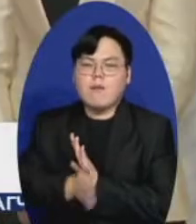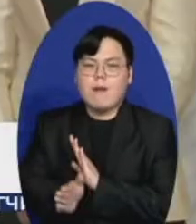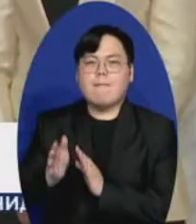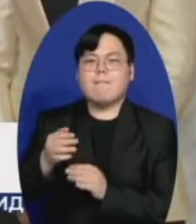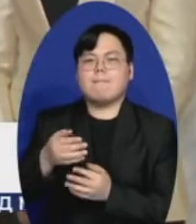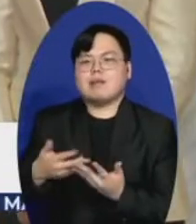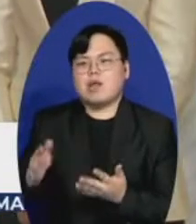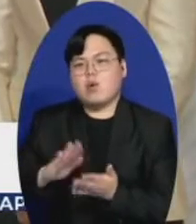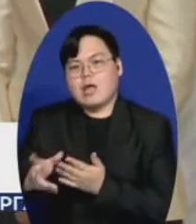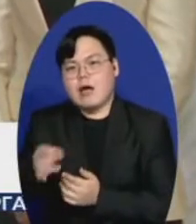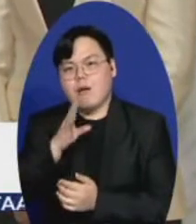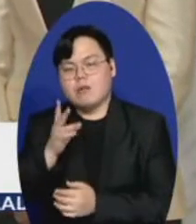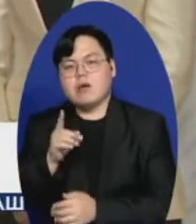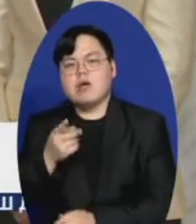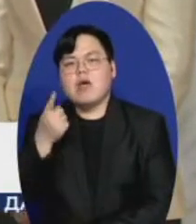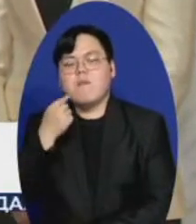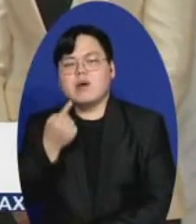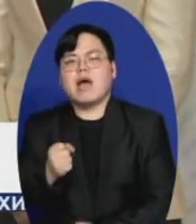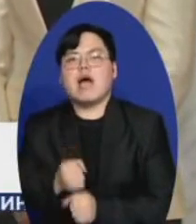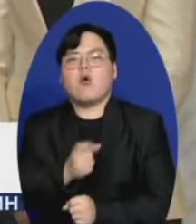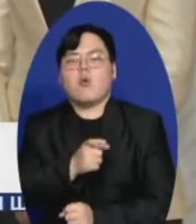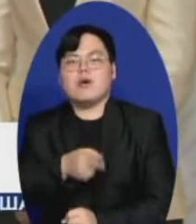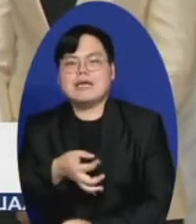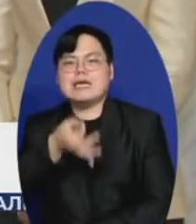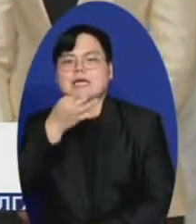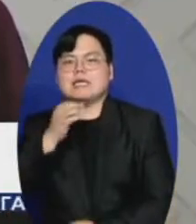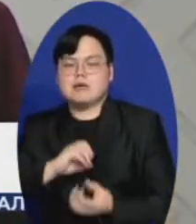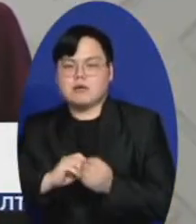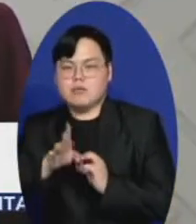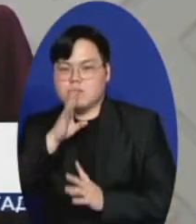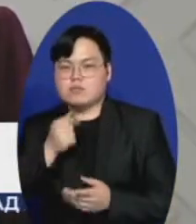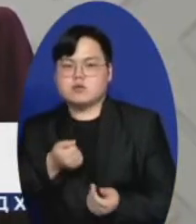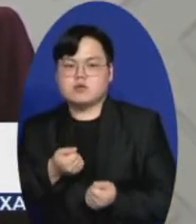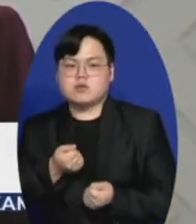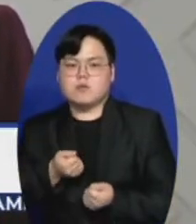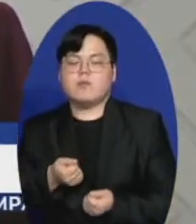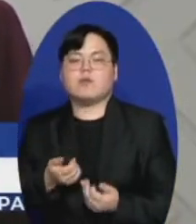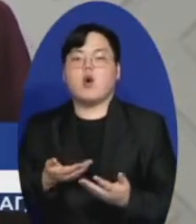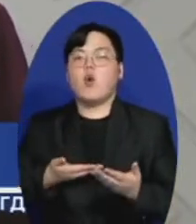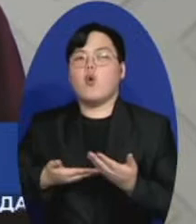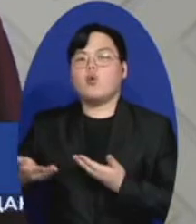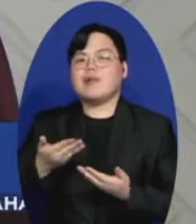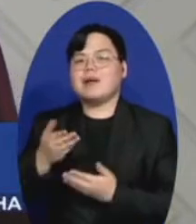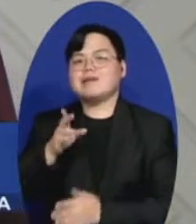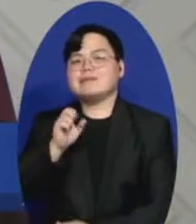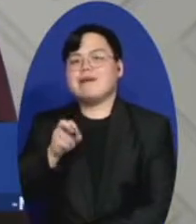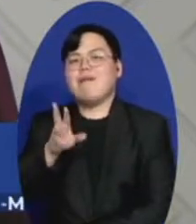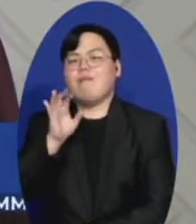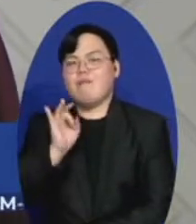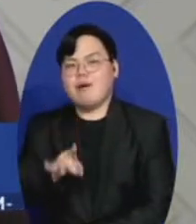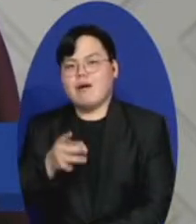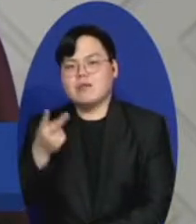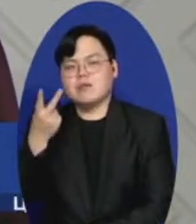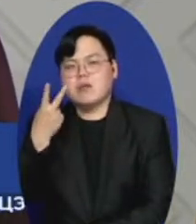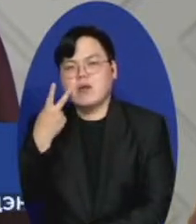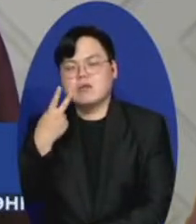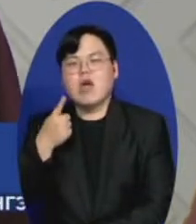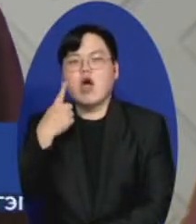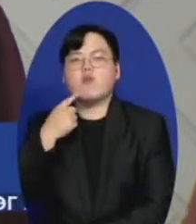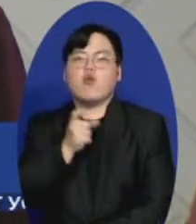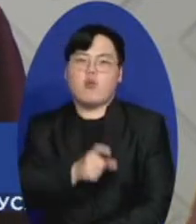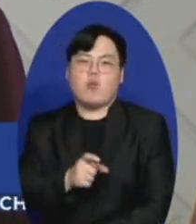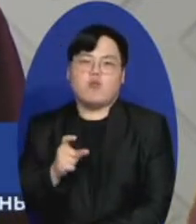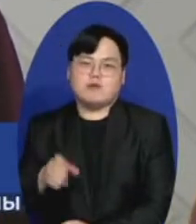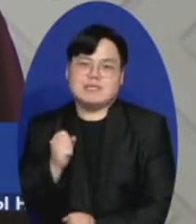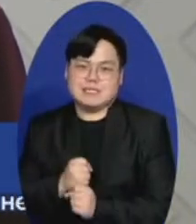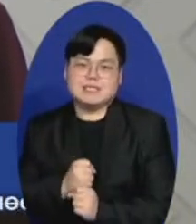ээлжинд эмэгтэй аж ахуй эрхлэгчдийг хамруулах зохицуулалт энэ хувьд орсон байна. Худалдааны салбарын бараг одоо дийлэнх хувийг эмэгтэйчүүд эзэлдэг